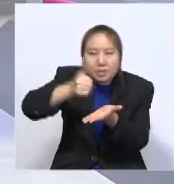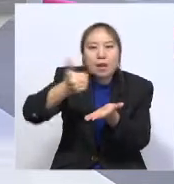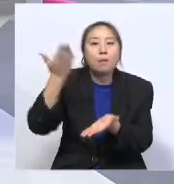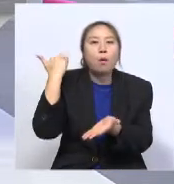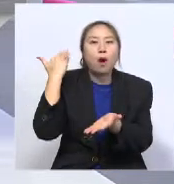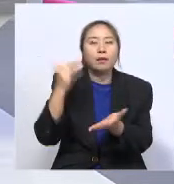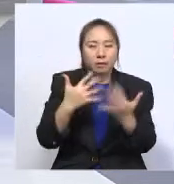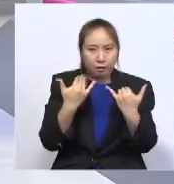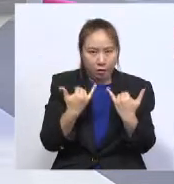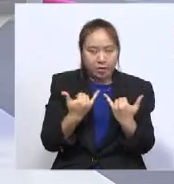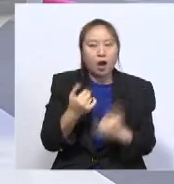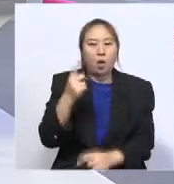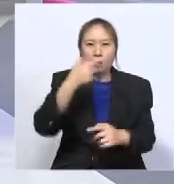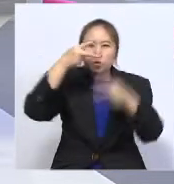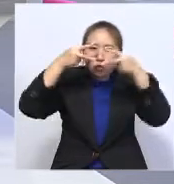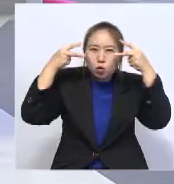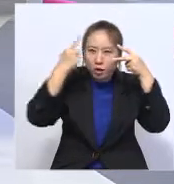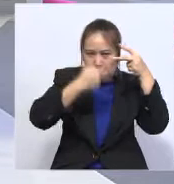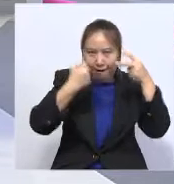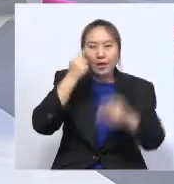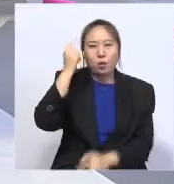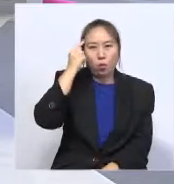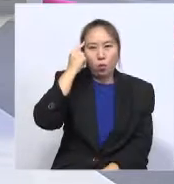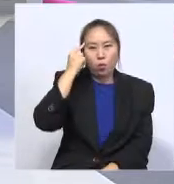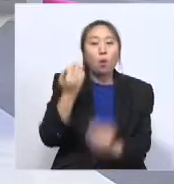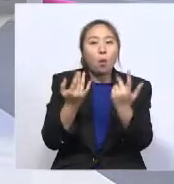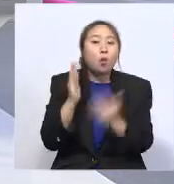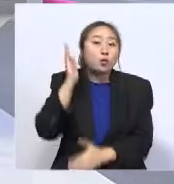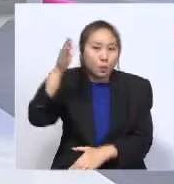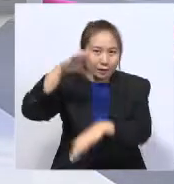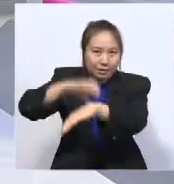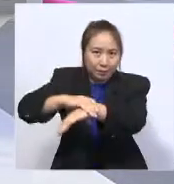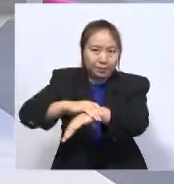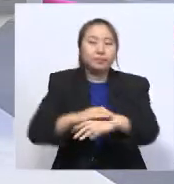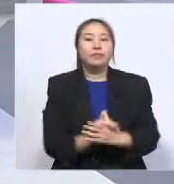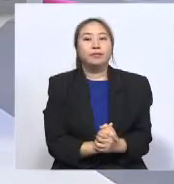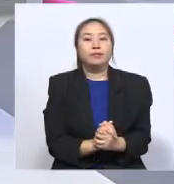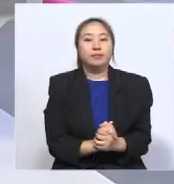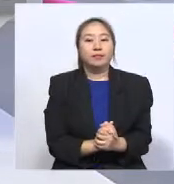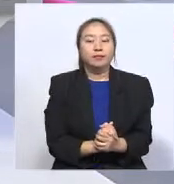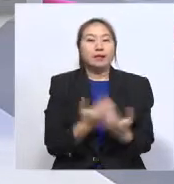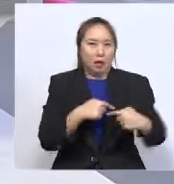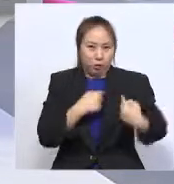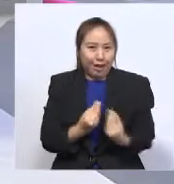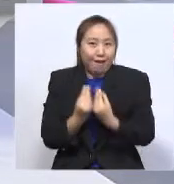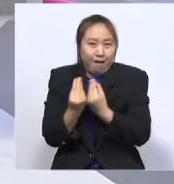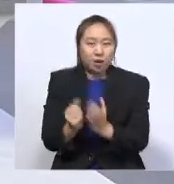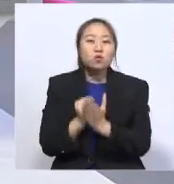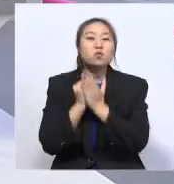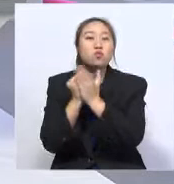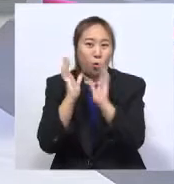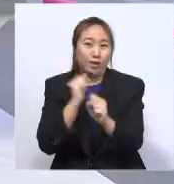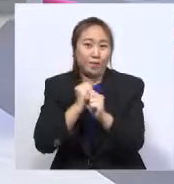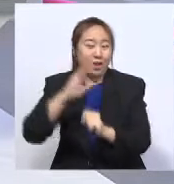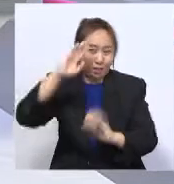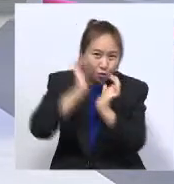จนนำมาสู่ตอนนี้น่าจะรู้ตัวคนร้ายแล้ว ใช่ค่ะ ก่อนที่จะมีการจับกุมต่อไปนะครับก็ต้องบอกว่ า เอาใจช่วยเจ้าหน้าที่ทุกคนในพื้นที่